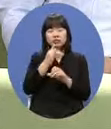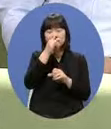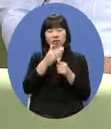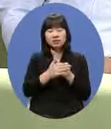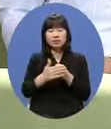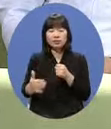어 r nie